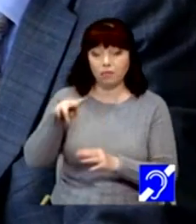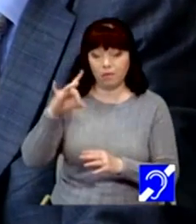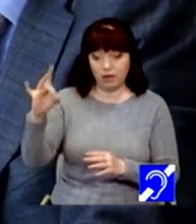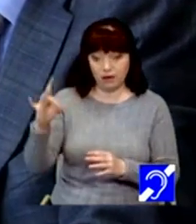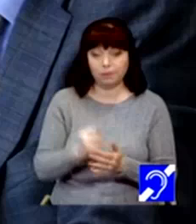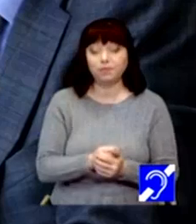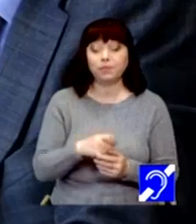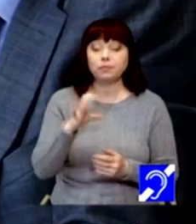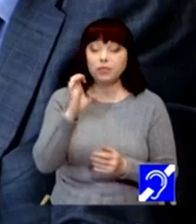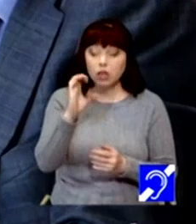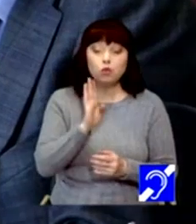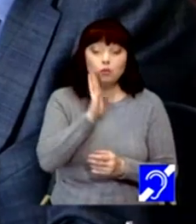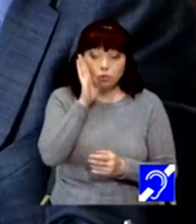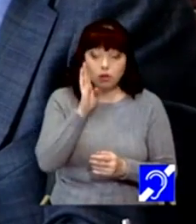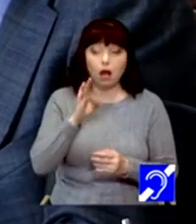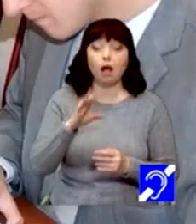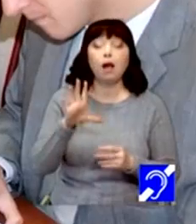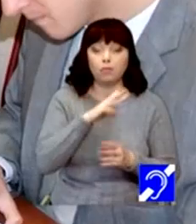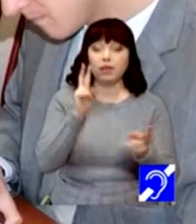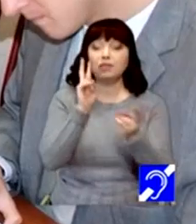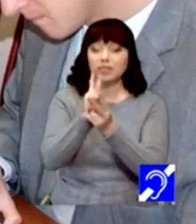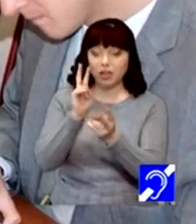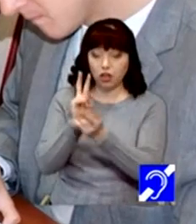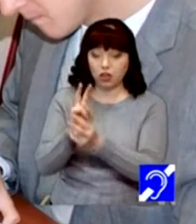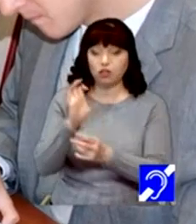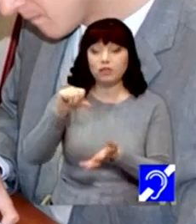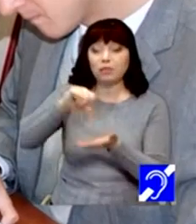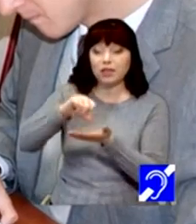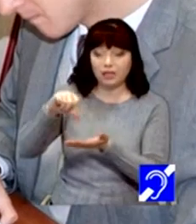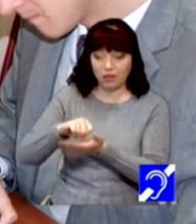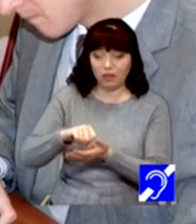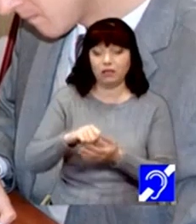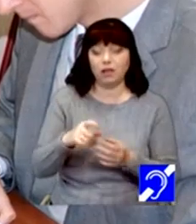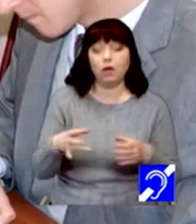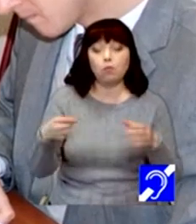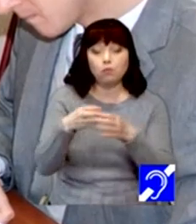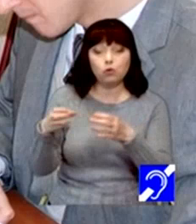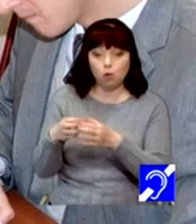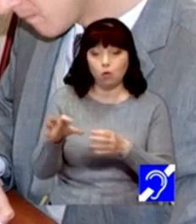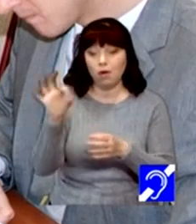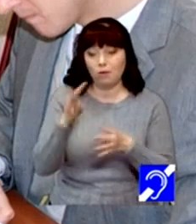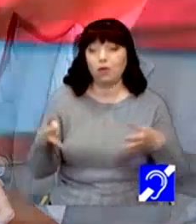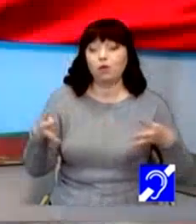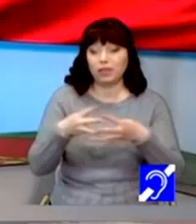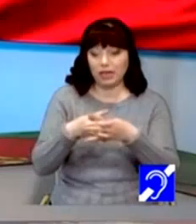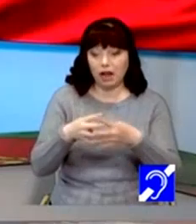harting de dimineata de legate a avut o întâlnire oficială cu reprezentantii Biroului politic ci de reintegrare